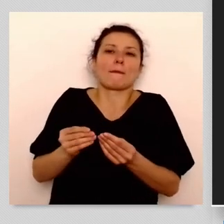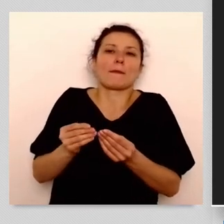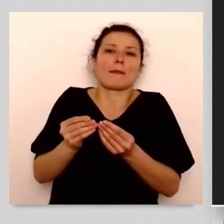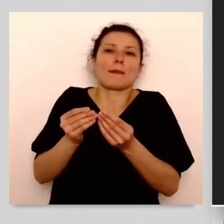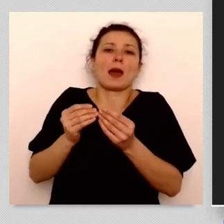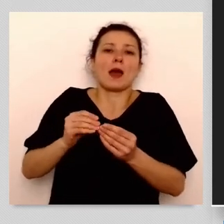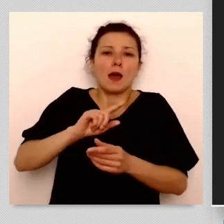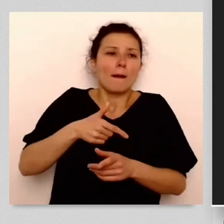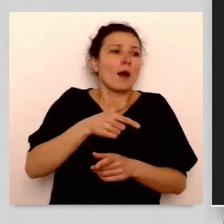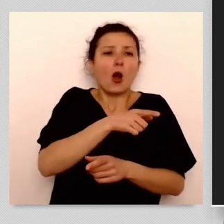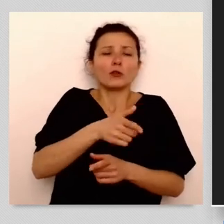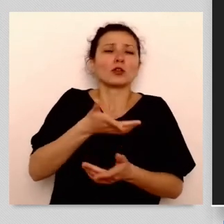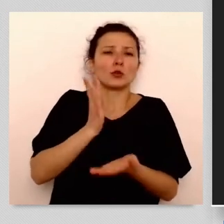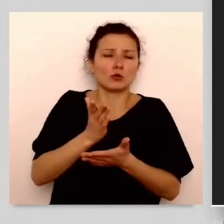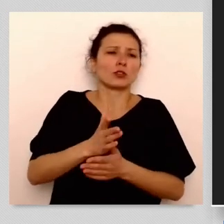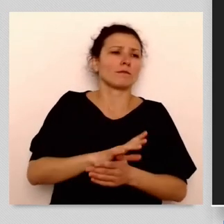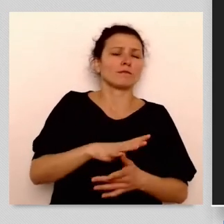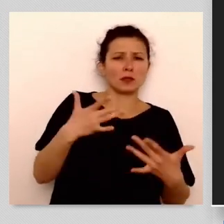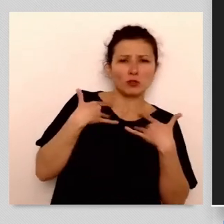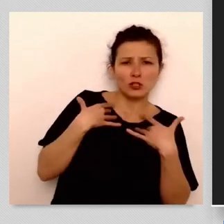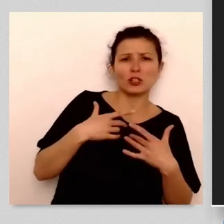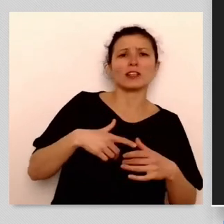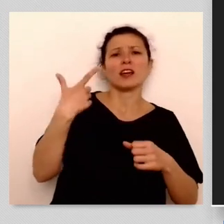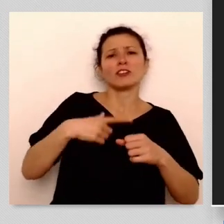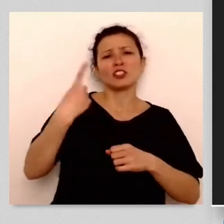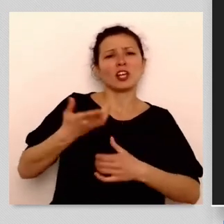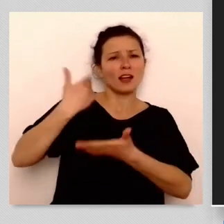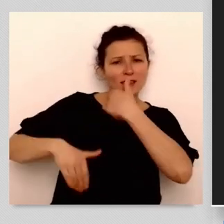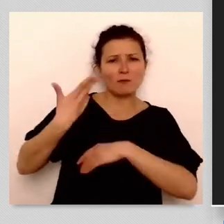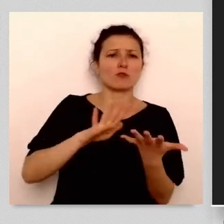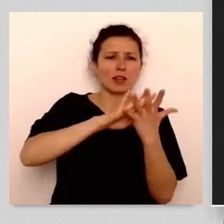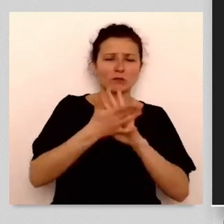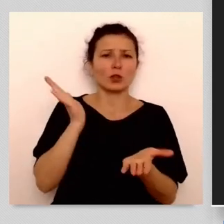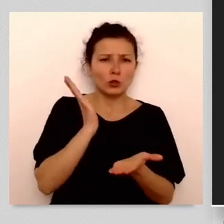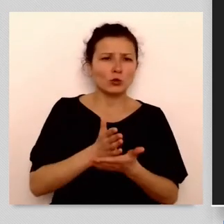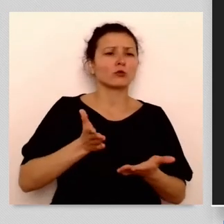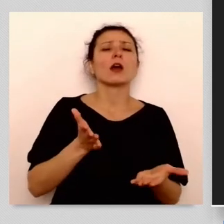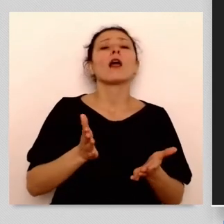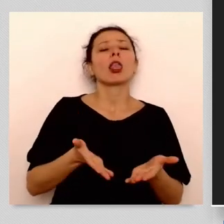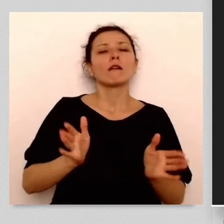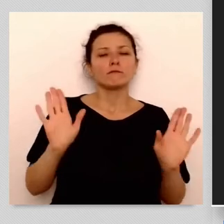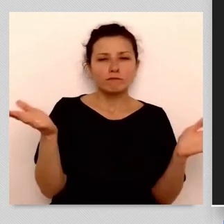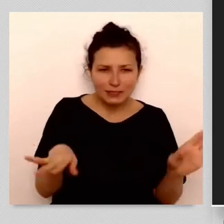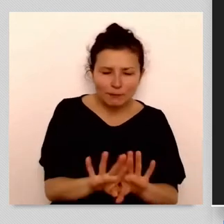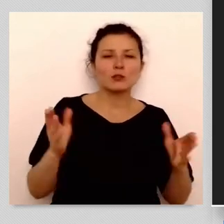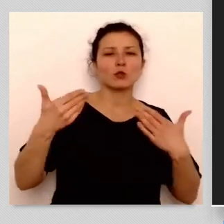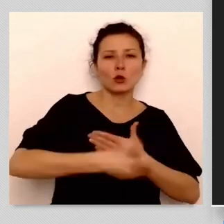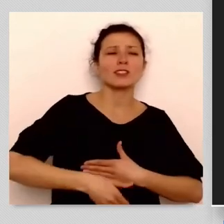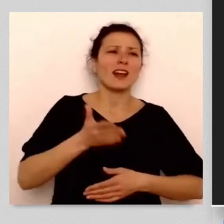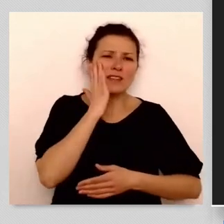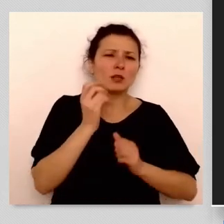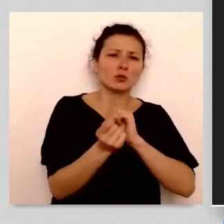temu, czy no, prawie 30, zamknęliśmy, teraz ewentualnie ponosimy jej skutki, ale czas na następną.